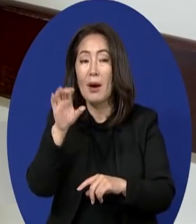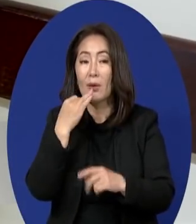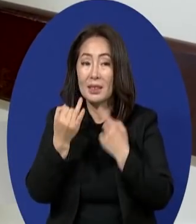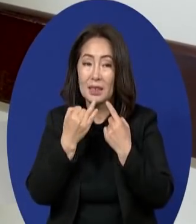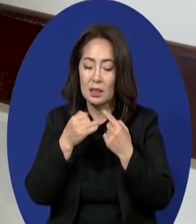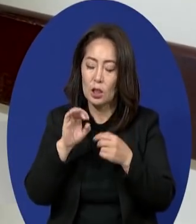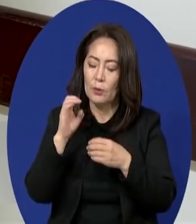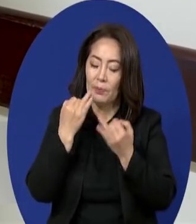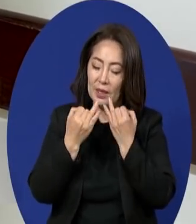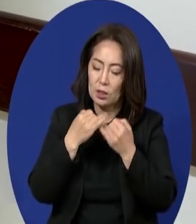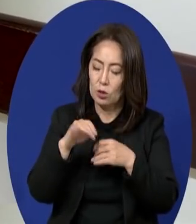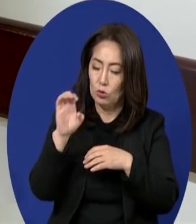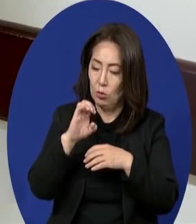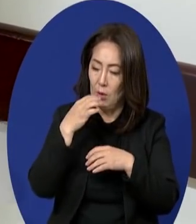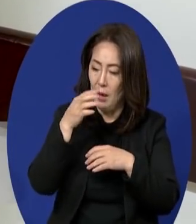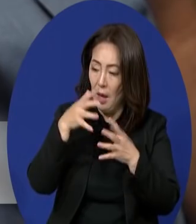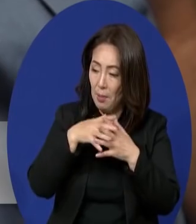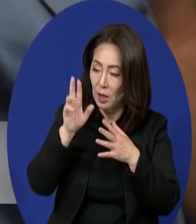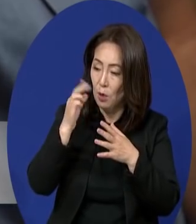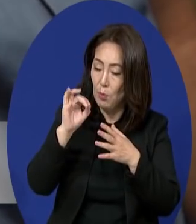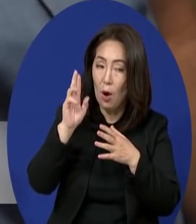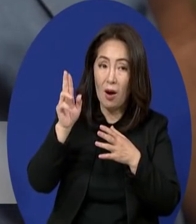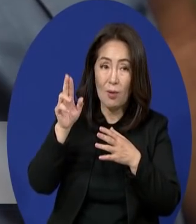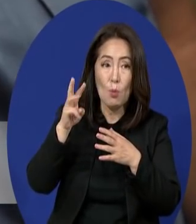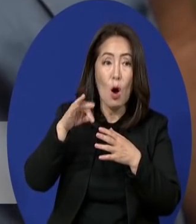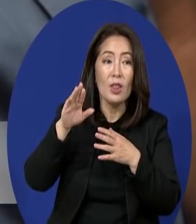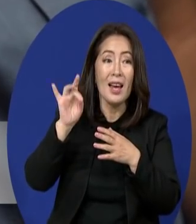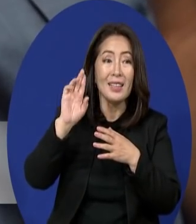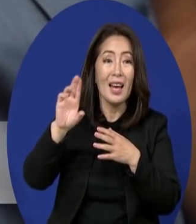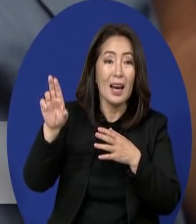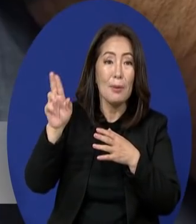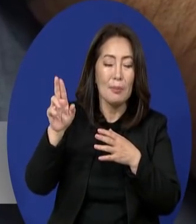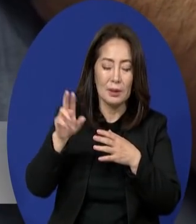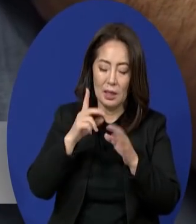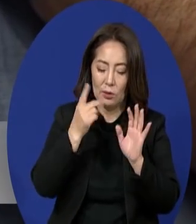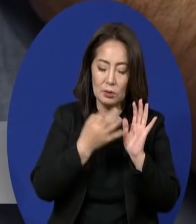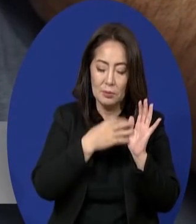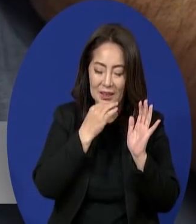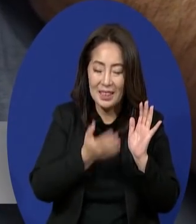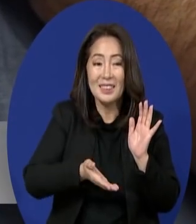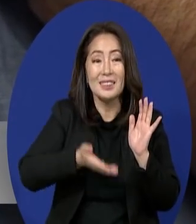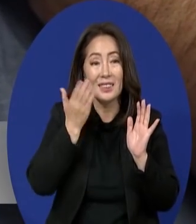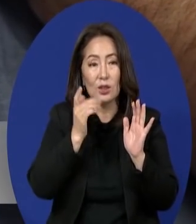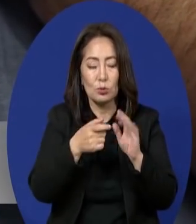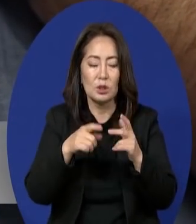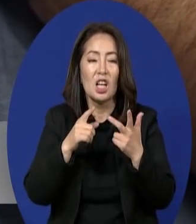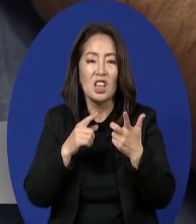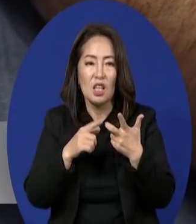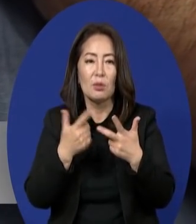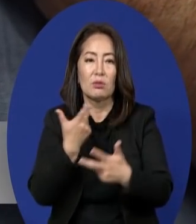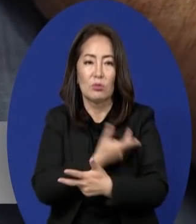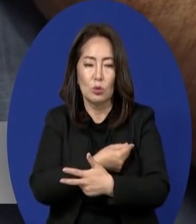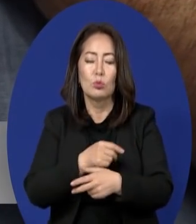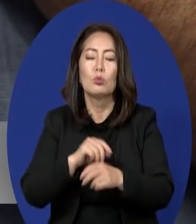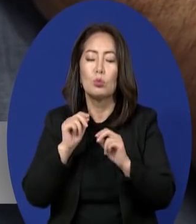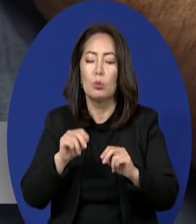Одоо Европын эми агентлаг Америкийн биотехнологийн Moderna компанийн вакциныг 18 болон түүнээс дээш насныхны нэмэлт тунд хэрэглэх зөвшөөрөл